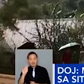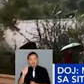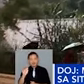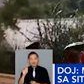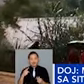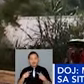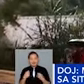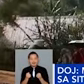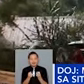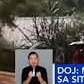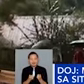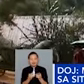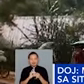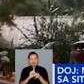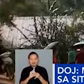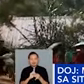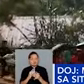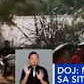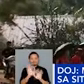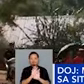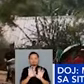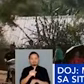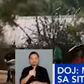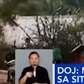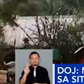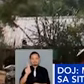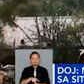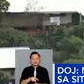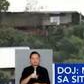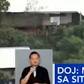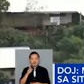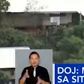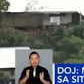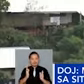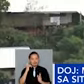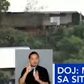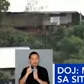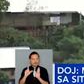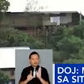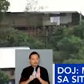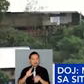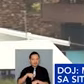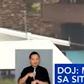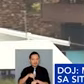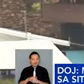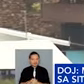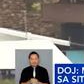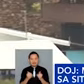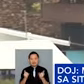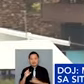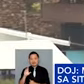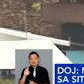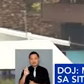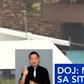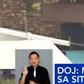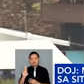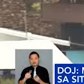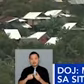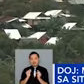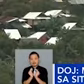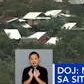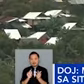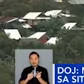itong visa at hindi pinapayagan sa batas. Nakikipagtulungan sila sa DNR, DSWD at DepEd para